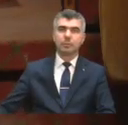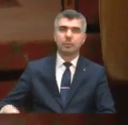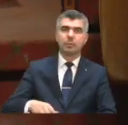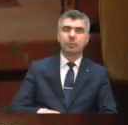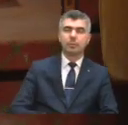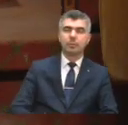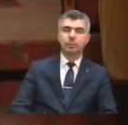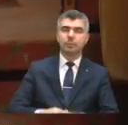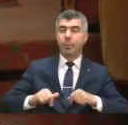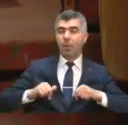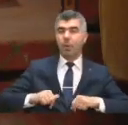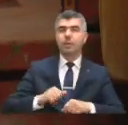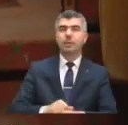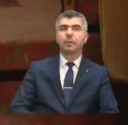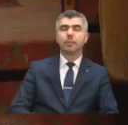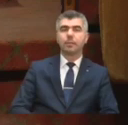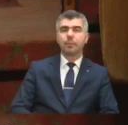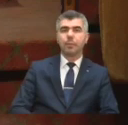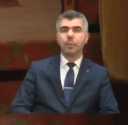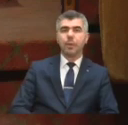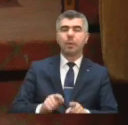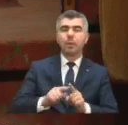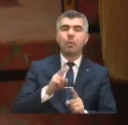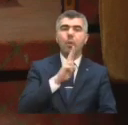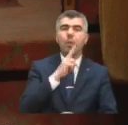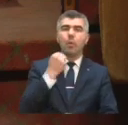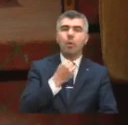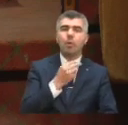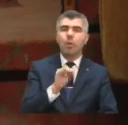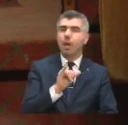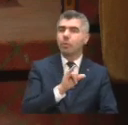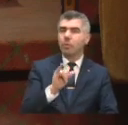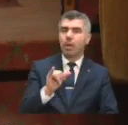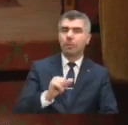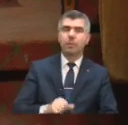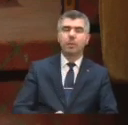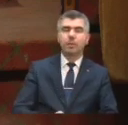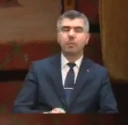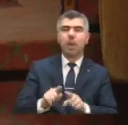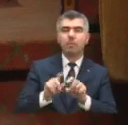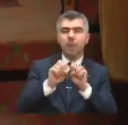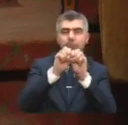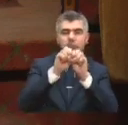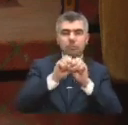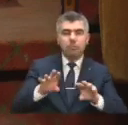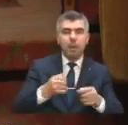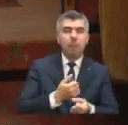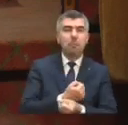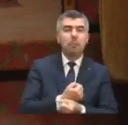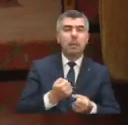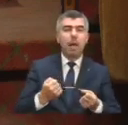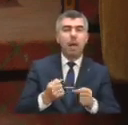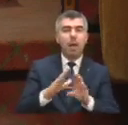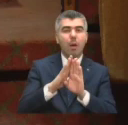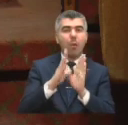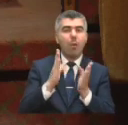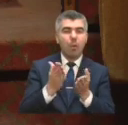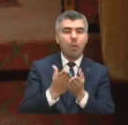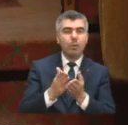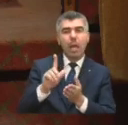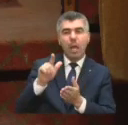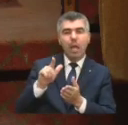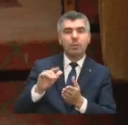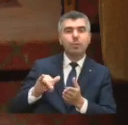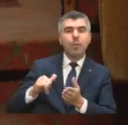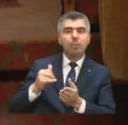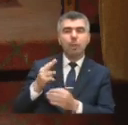النائبه. الوزير، الحكومه ما يمكنش لها تجاهل ان تفشي البطاله بصفه عامه وفي صفوف حاملي